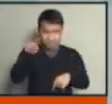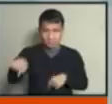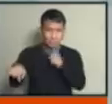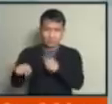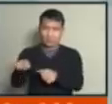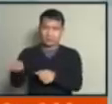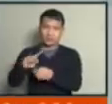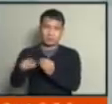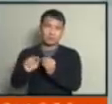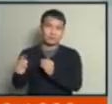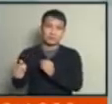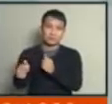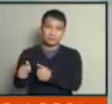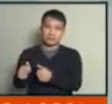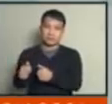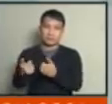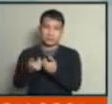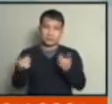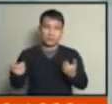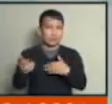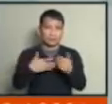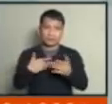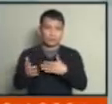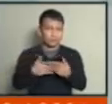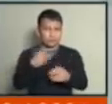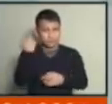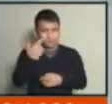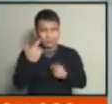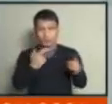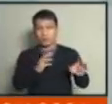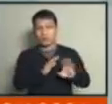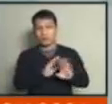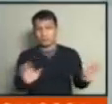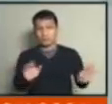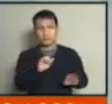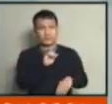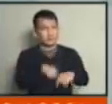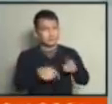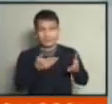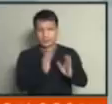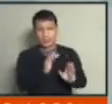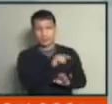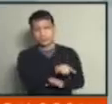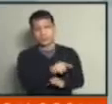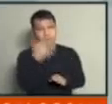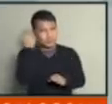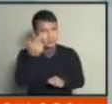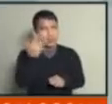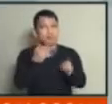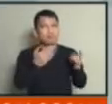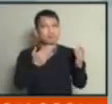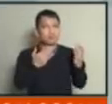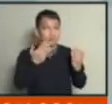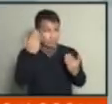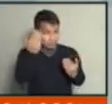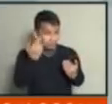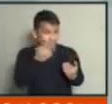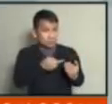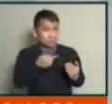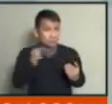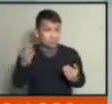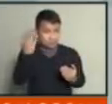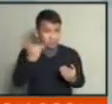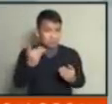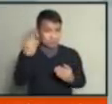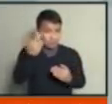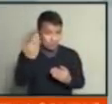dito, sir. Okay, so, regardless, sir, kahit kung saan pang dahilan, hindi po pwede gamitin yun na reason para bugbugin mi misis mo.